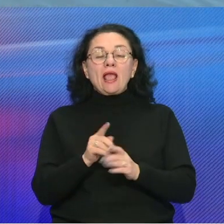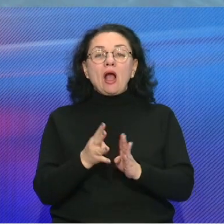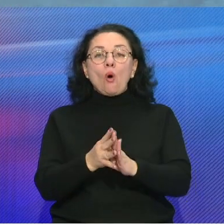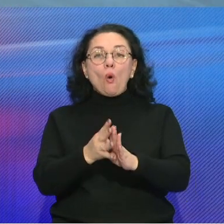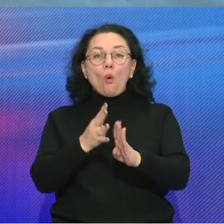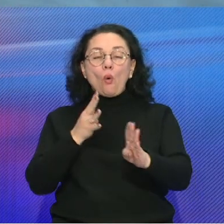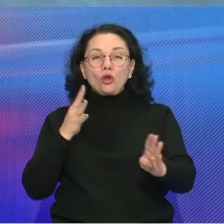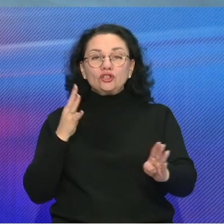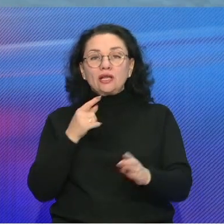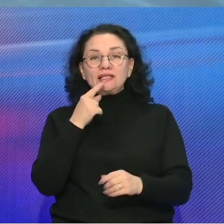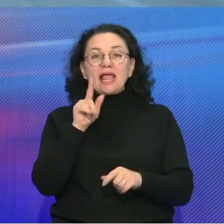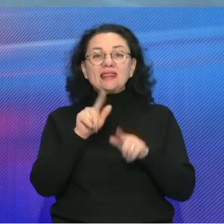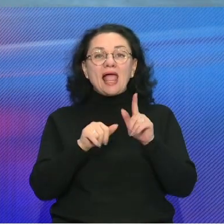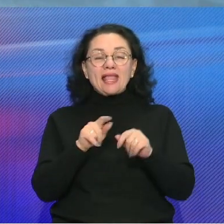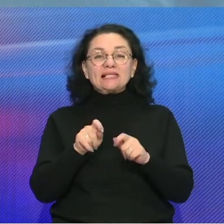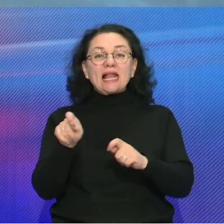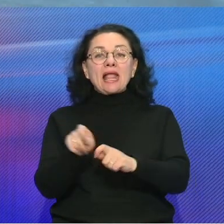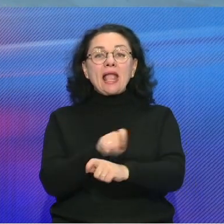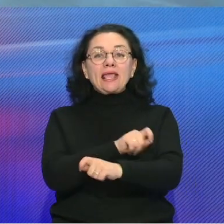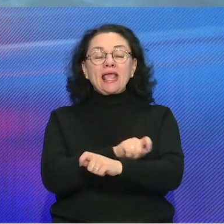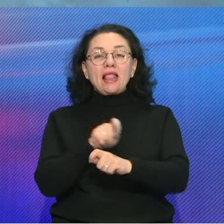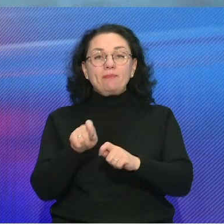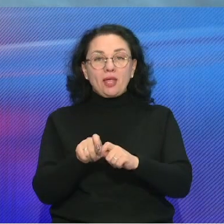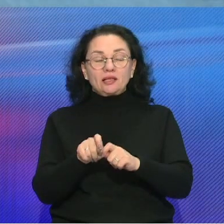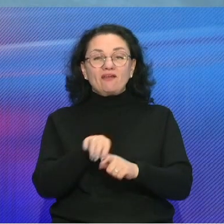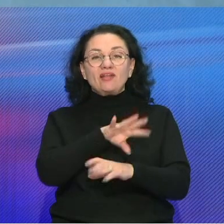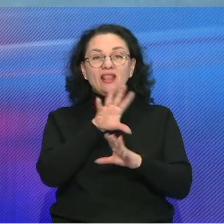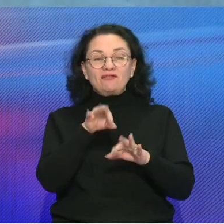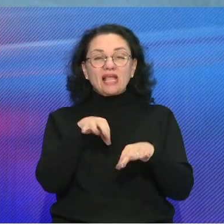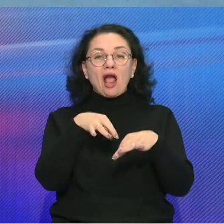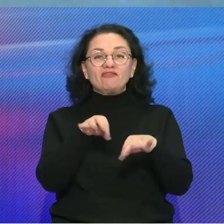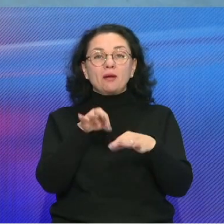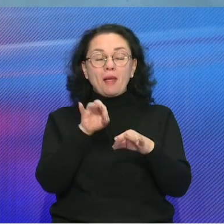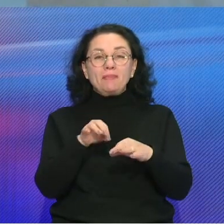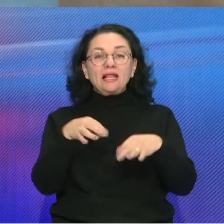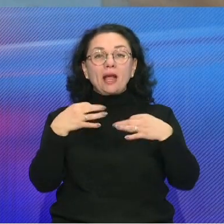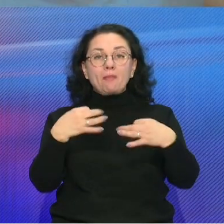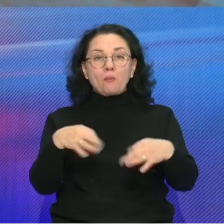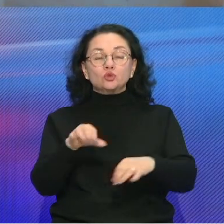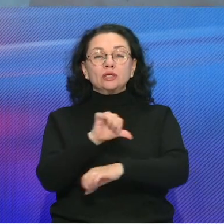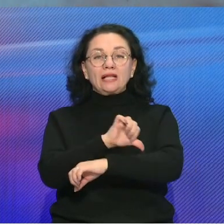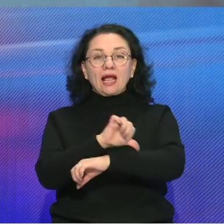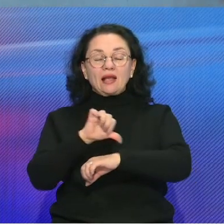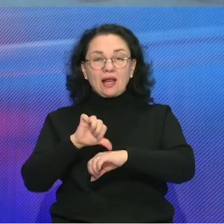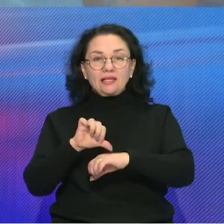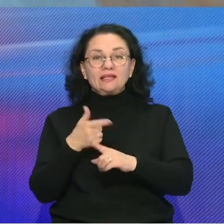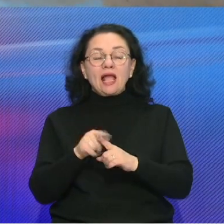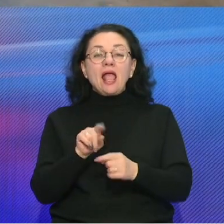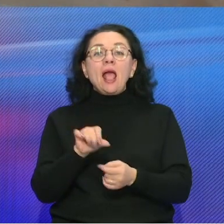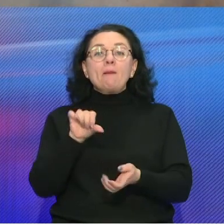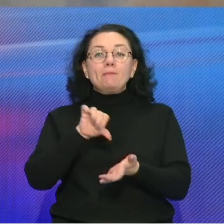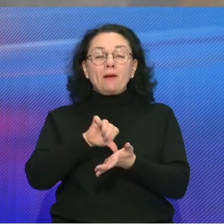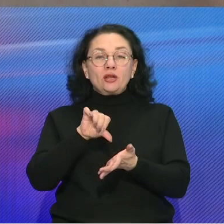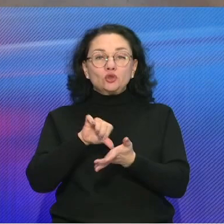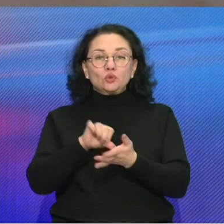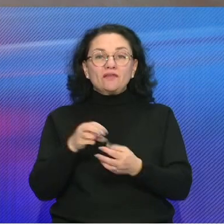які розтягнуті на кілька кілометрів коло всіх автомобільних пунктів пропуску. На одним з їх у привалках побувала здимочна група